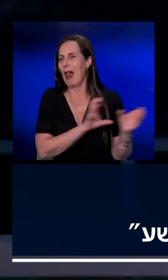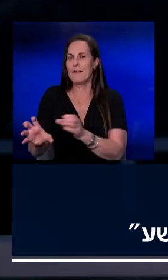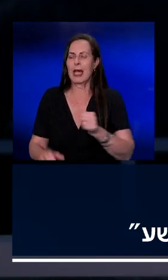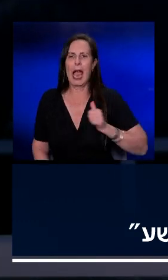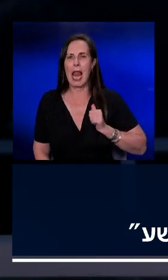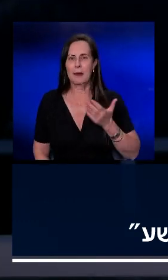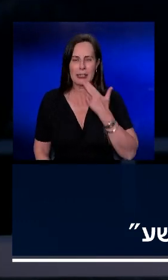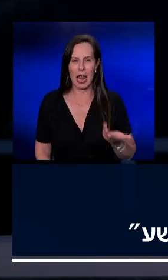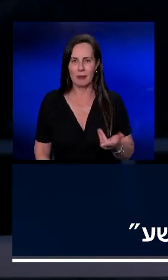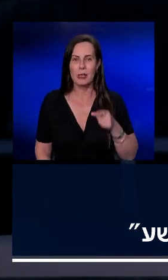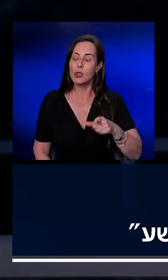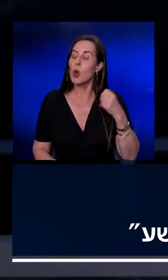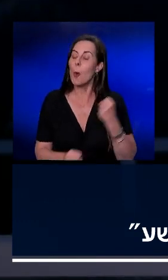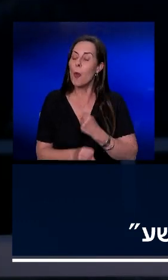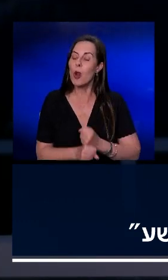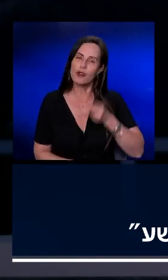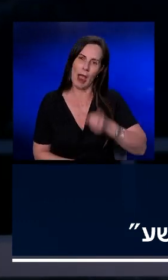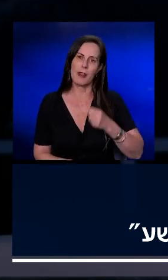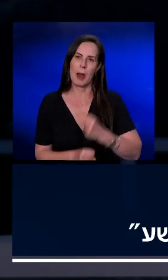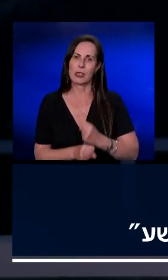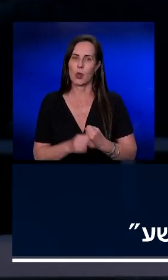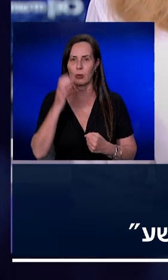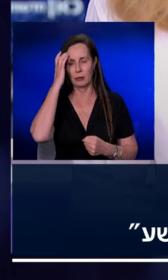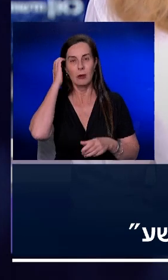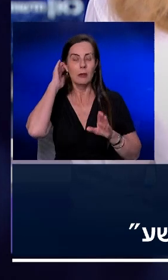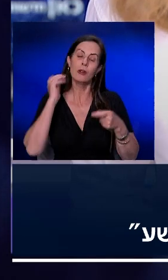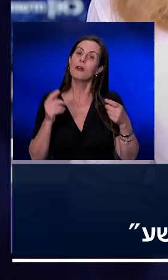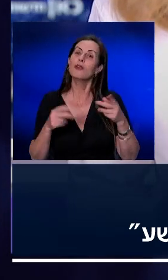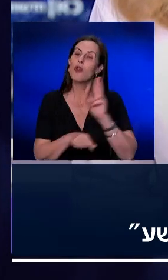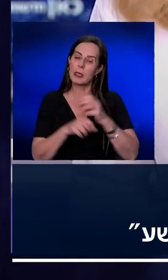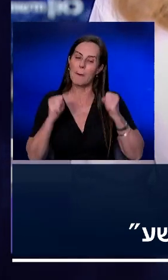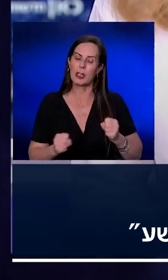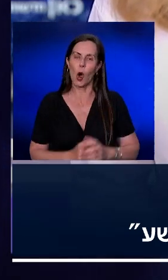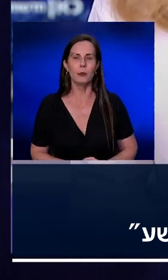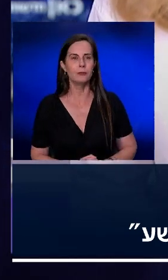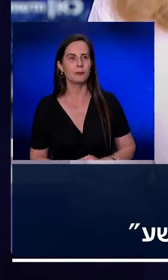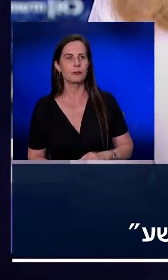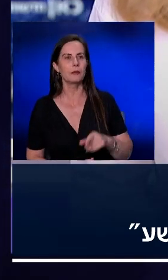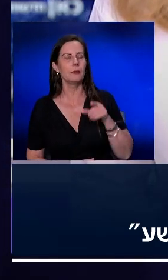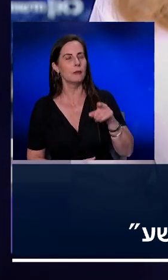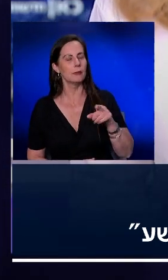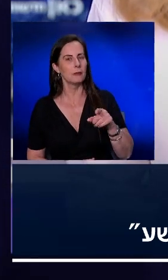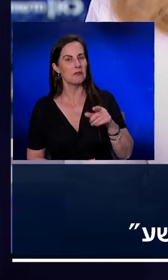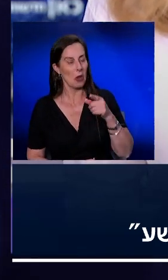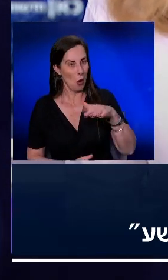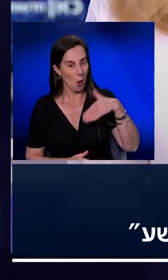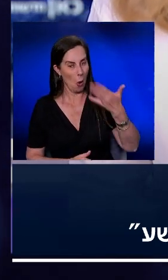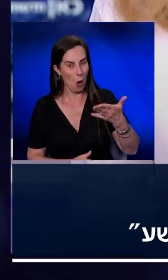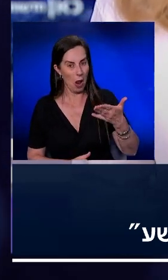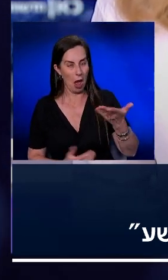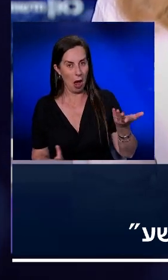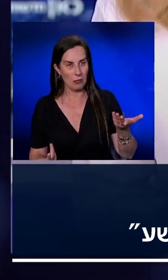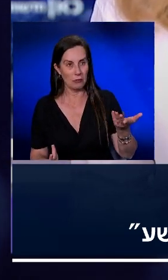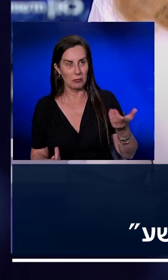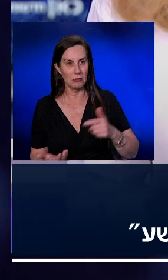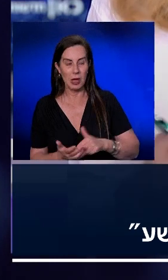לוחמים. כן. זו פעולה הכרחית למען ביטחון ישראל. לפני שאנחנו מסיימים, האם שראינו הלילה מצביע על אובדן חופש הפעולה